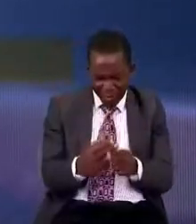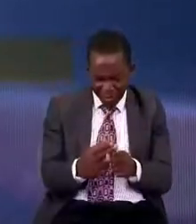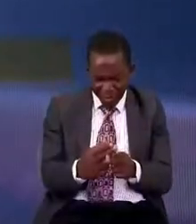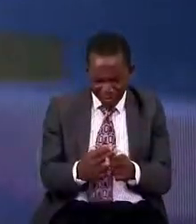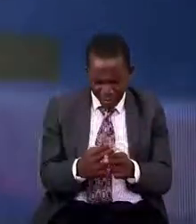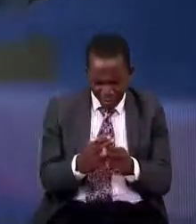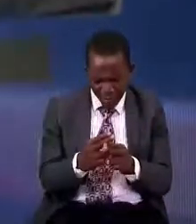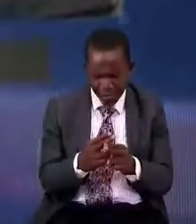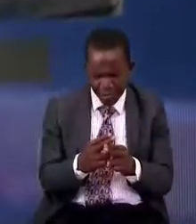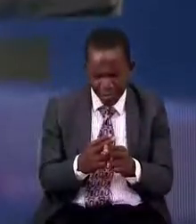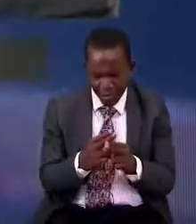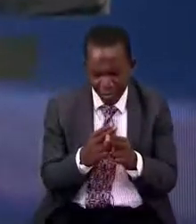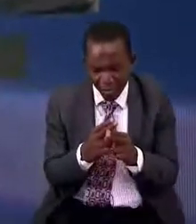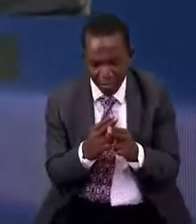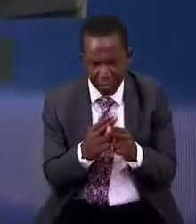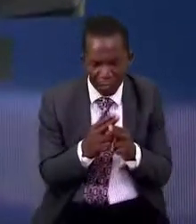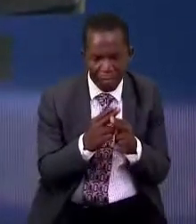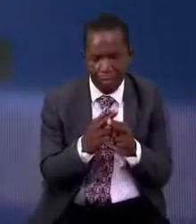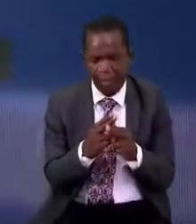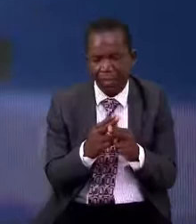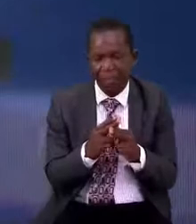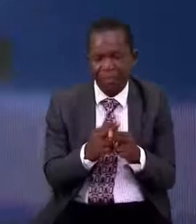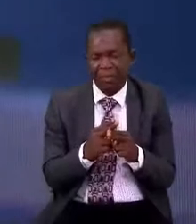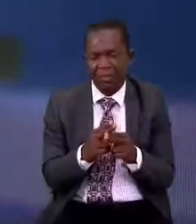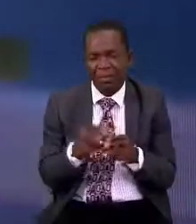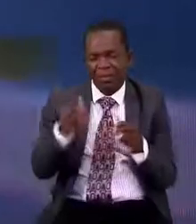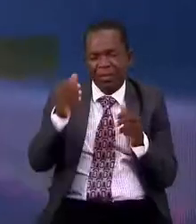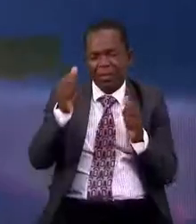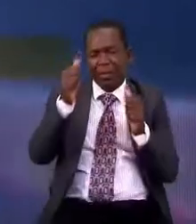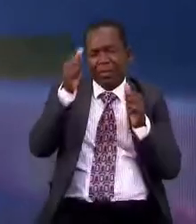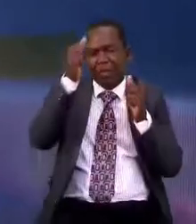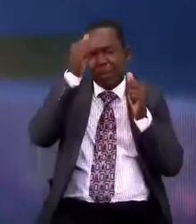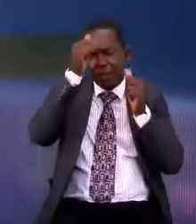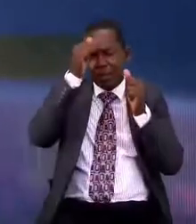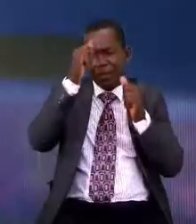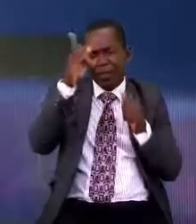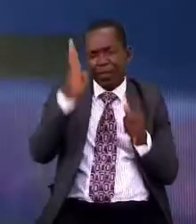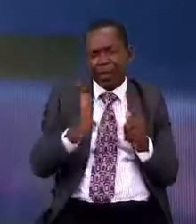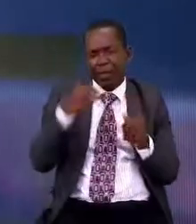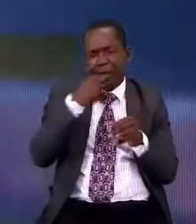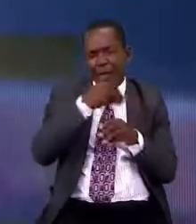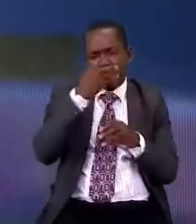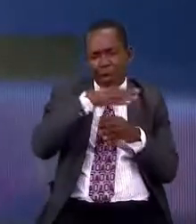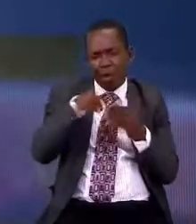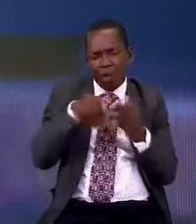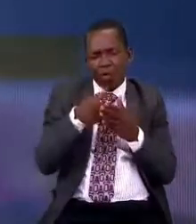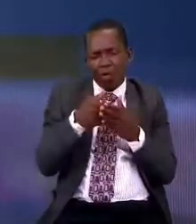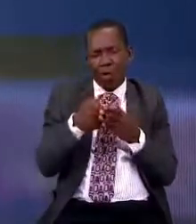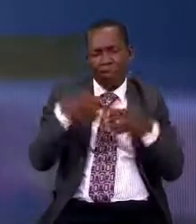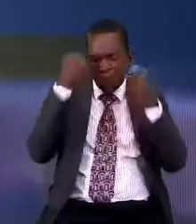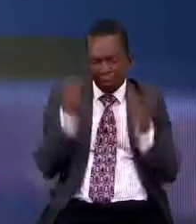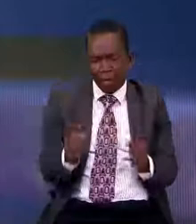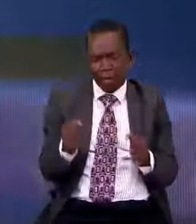le Dieu de toute puissance, le Dieu qui est fidèle, le Dieu qui est notre